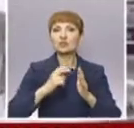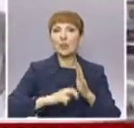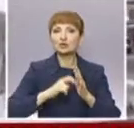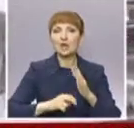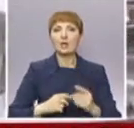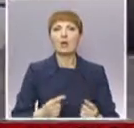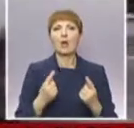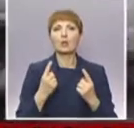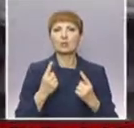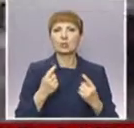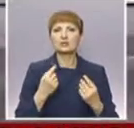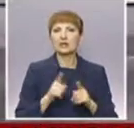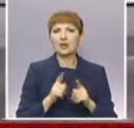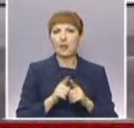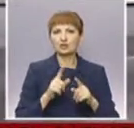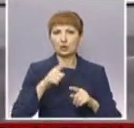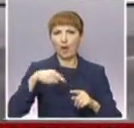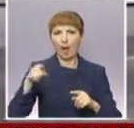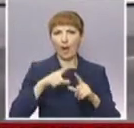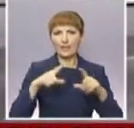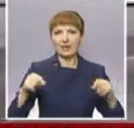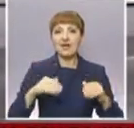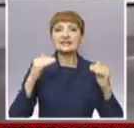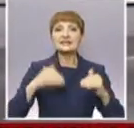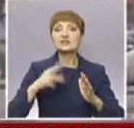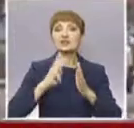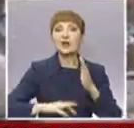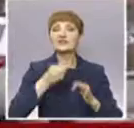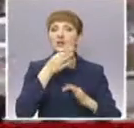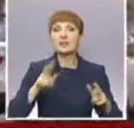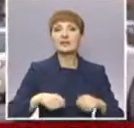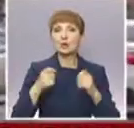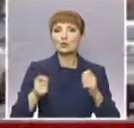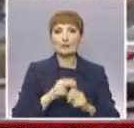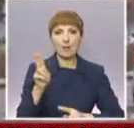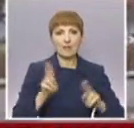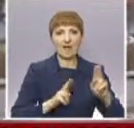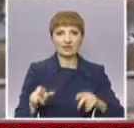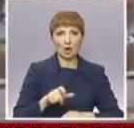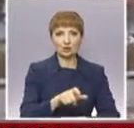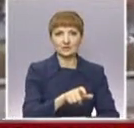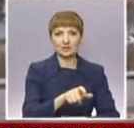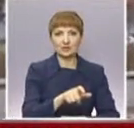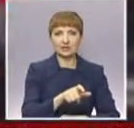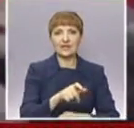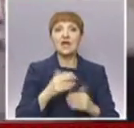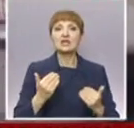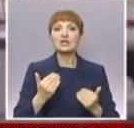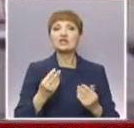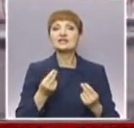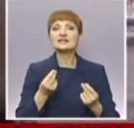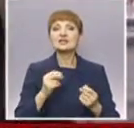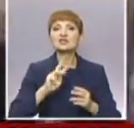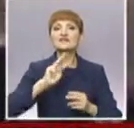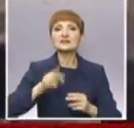на крутые гос номера автомобилей при этом хотят снизить штрафы за любые нарушения правил дорожного движения дескать нынешние денежные